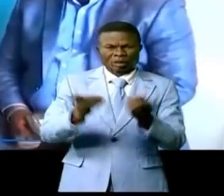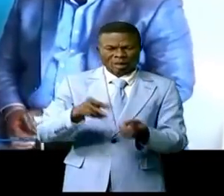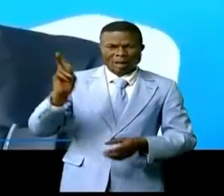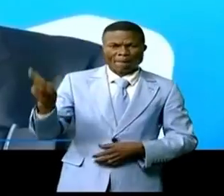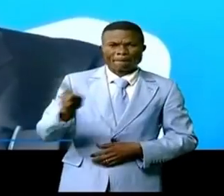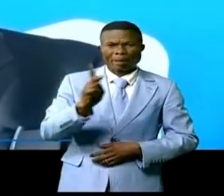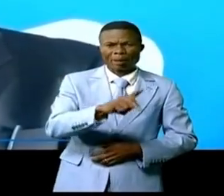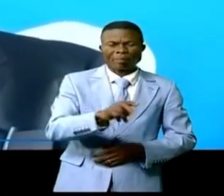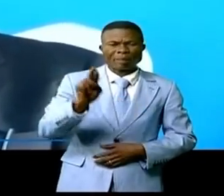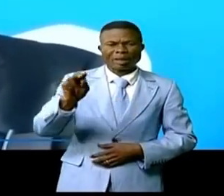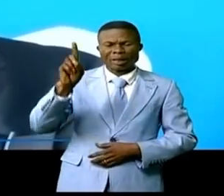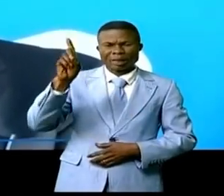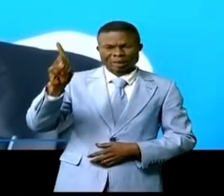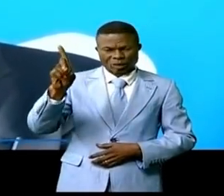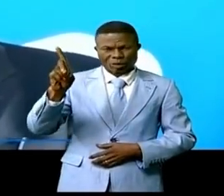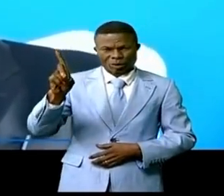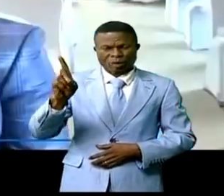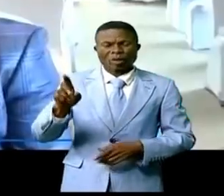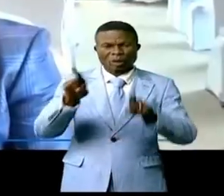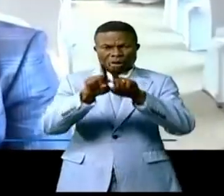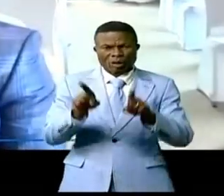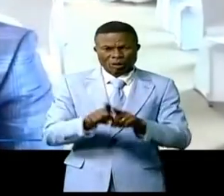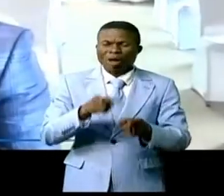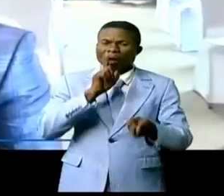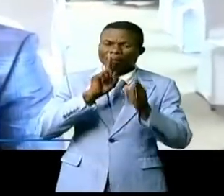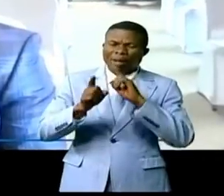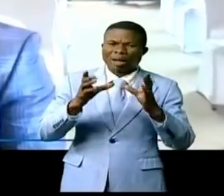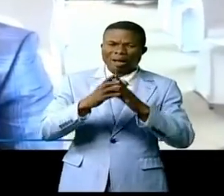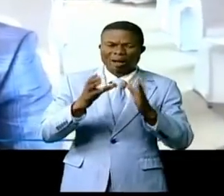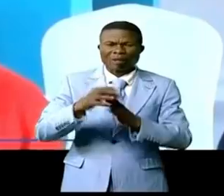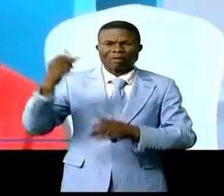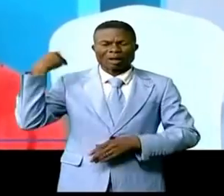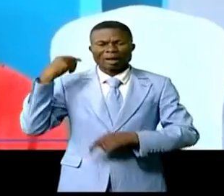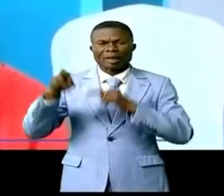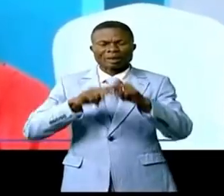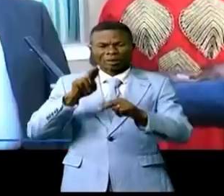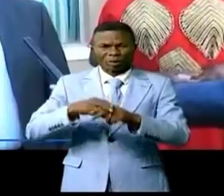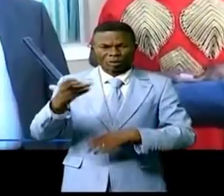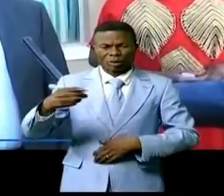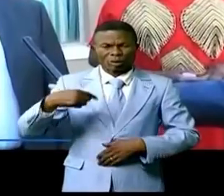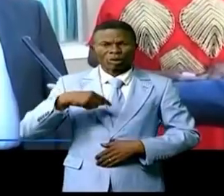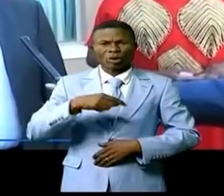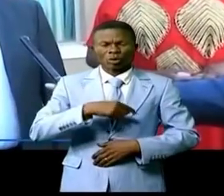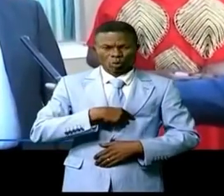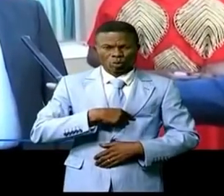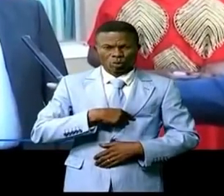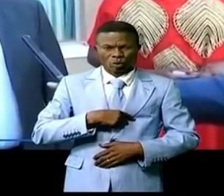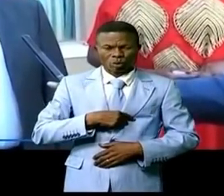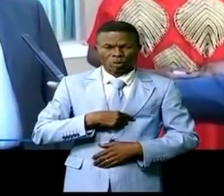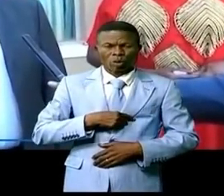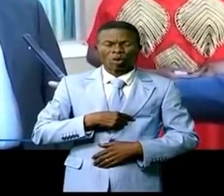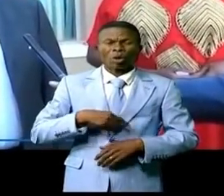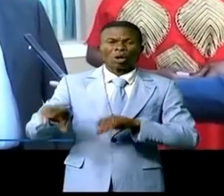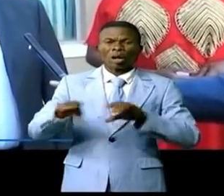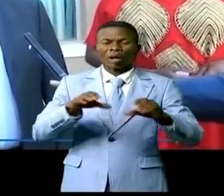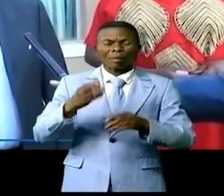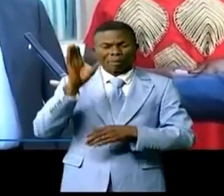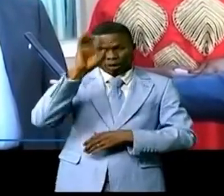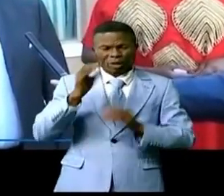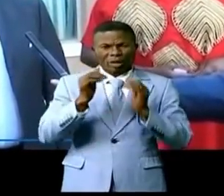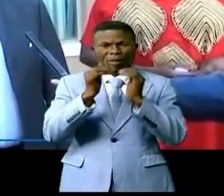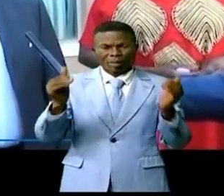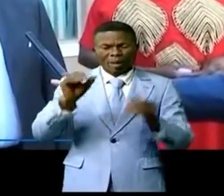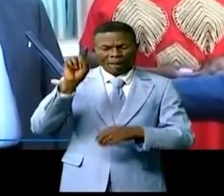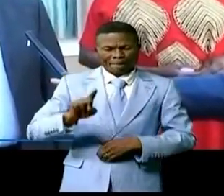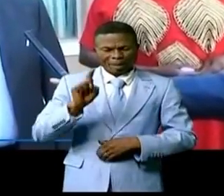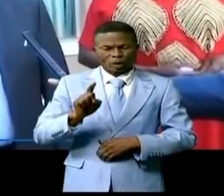par Fibel Kunda Milundu, s'est aussi entretenue avec les députés nationaux. Nous sommes des artisans de la paix. Nous voulons qu'il y ait la